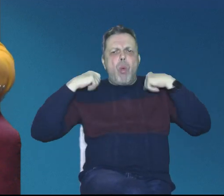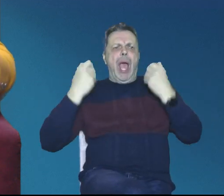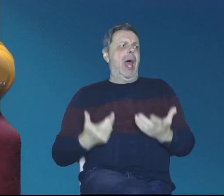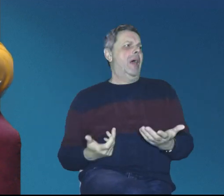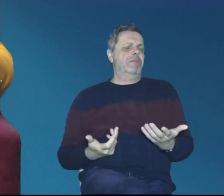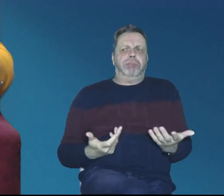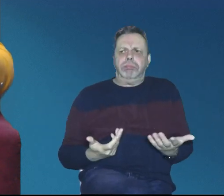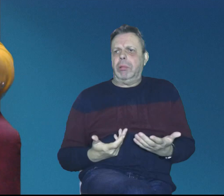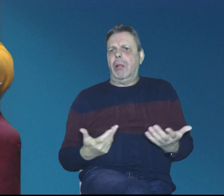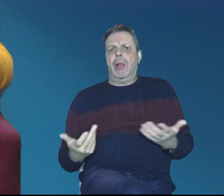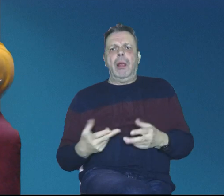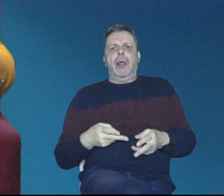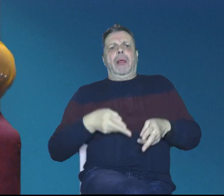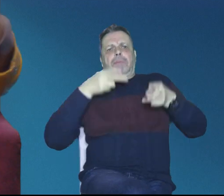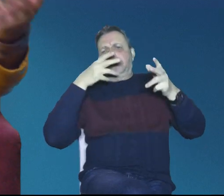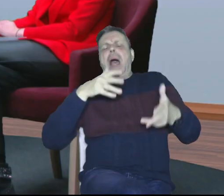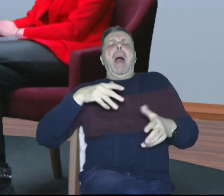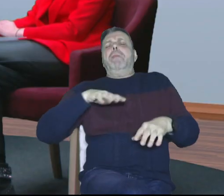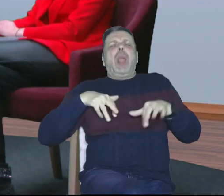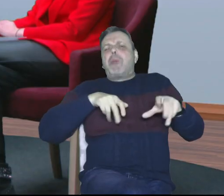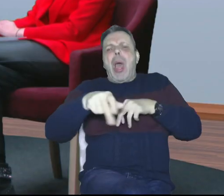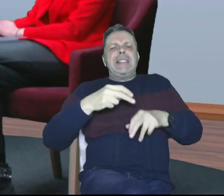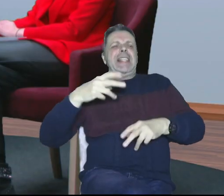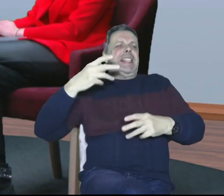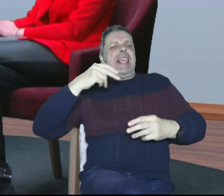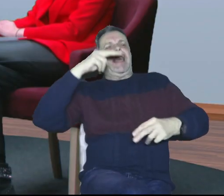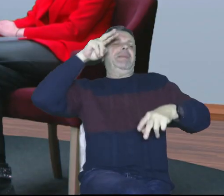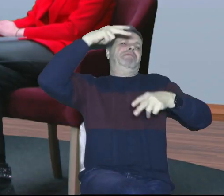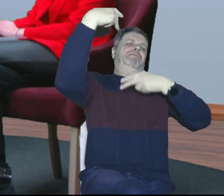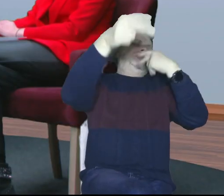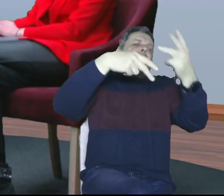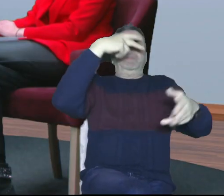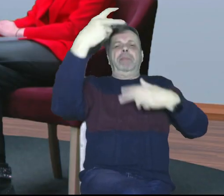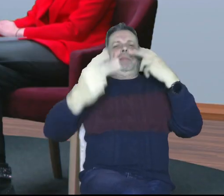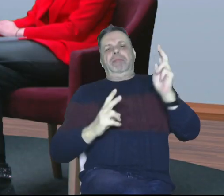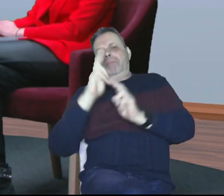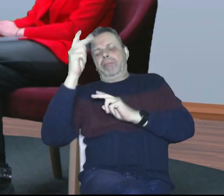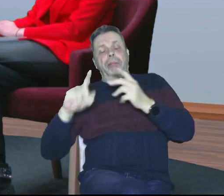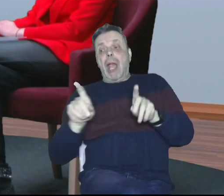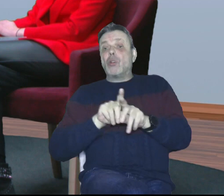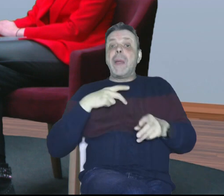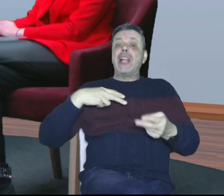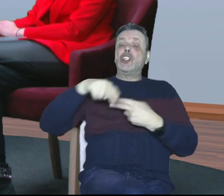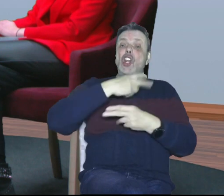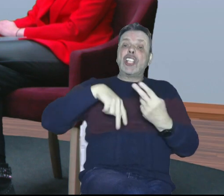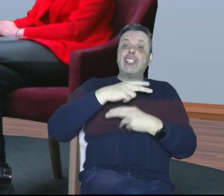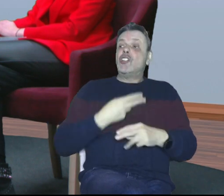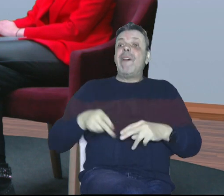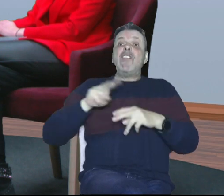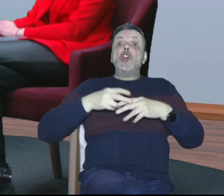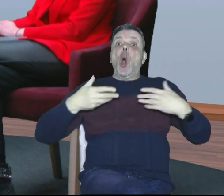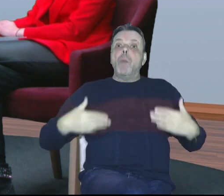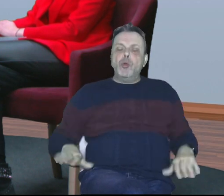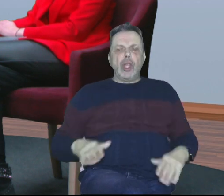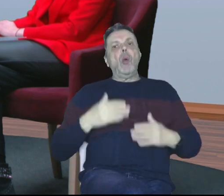gužve, buke, kakofonije, dobacivanja prolaznika, pa čak i kako se naši šetači s vremenom